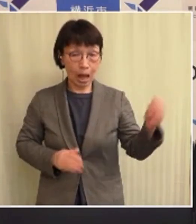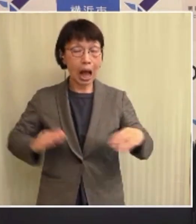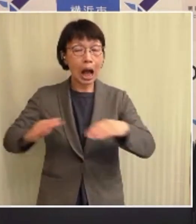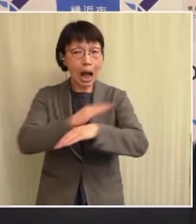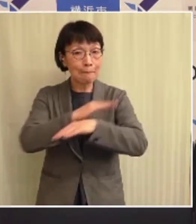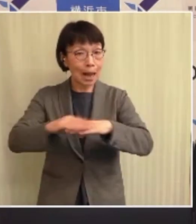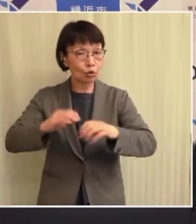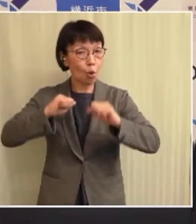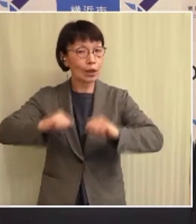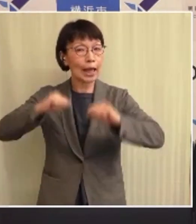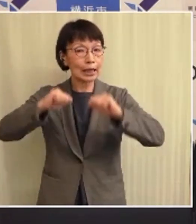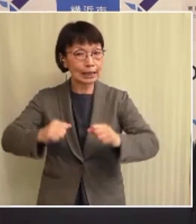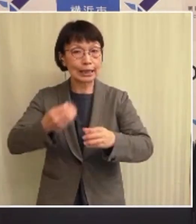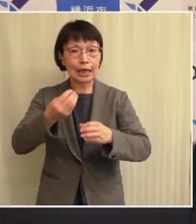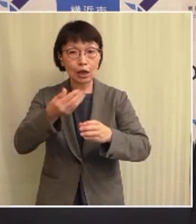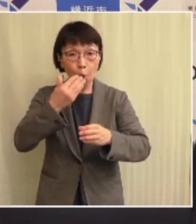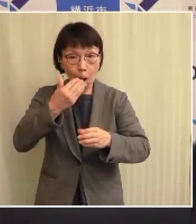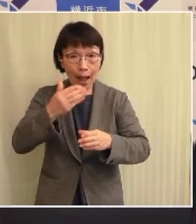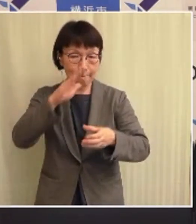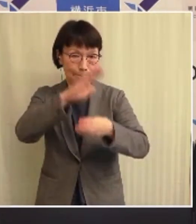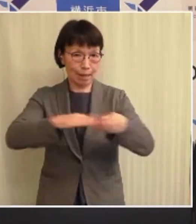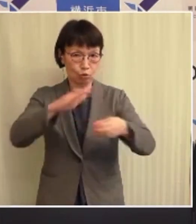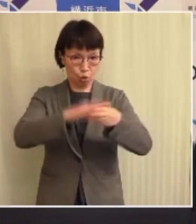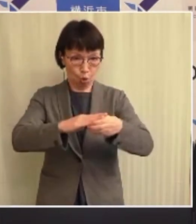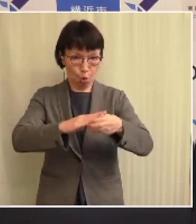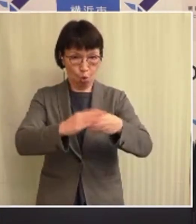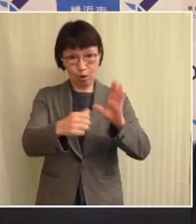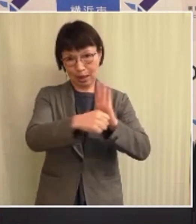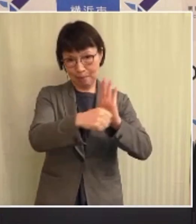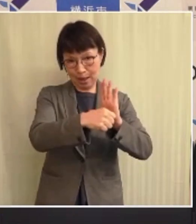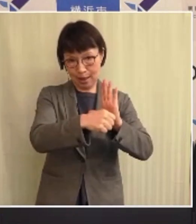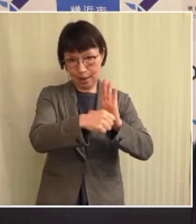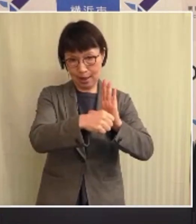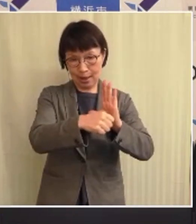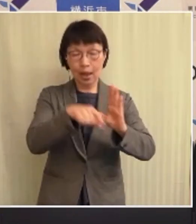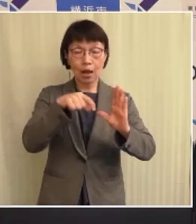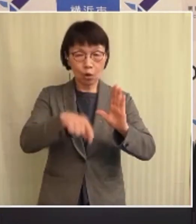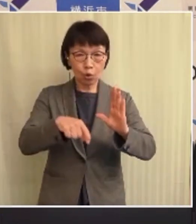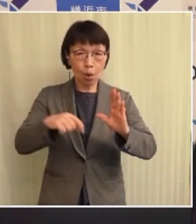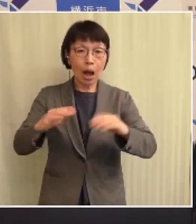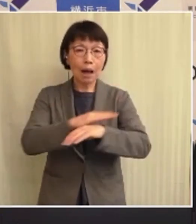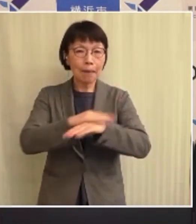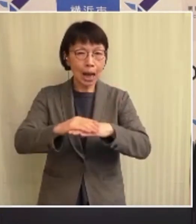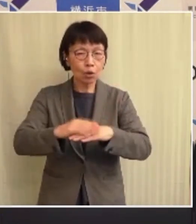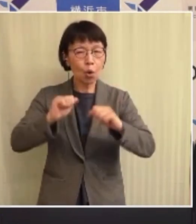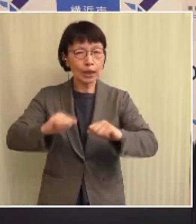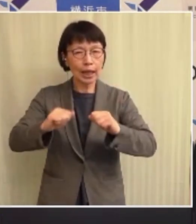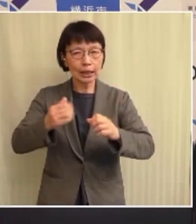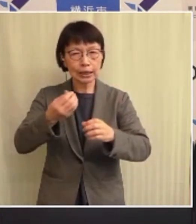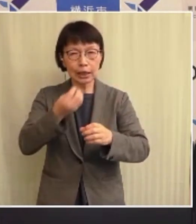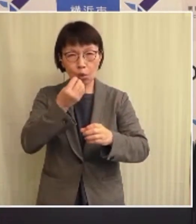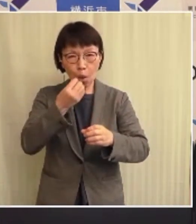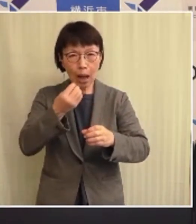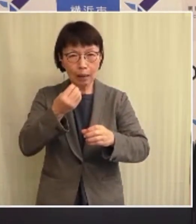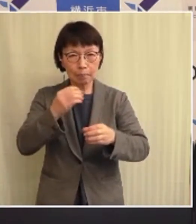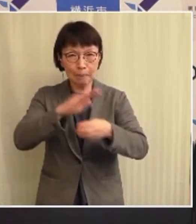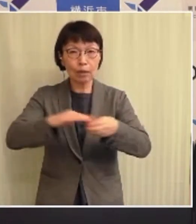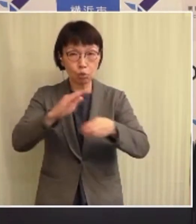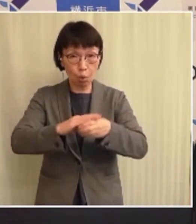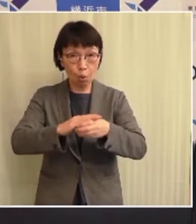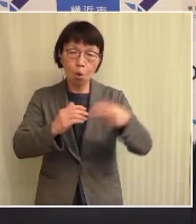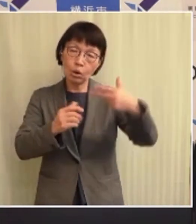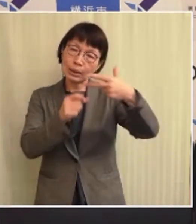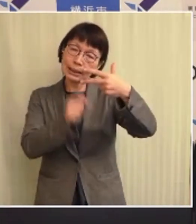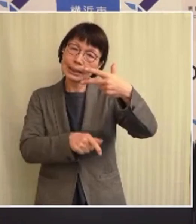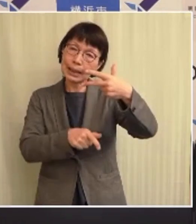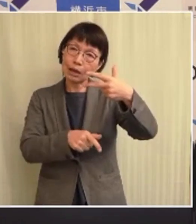飯弁当であります。でこの浜の元気ご飯をですね、7月中に販売いたしまして、相